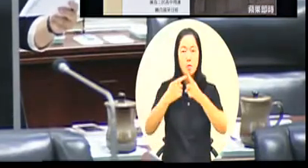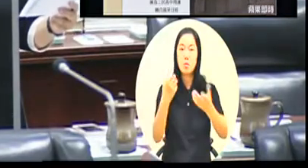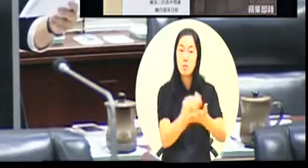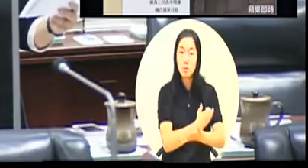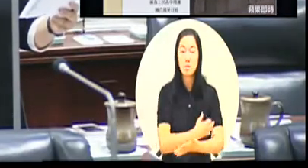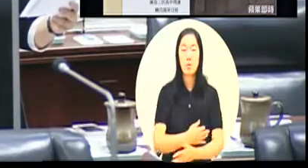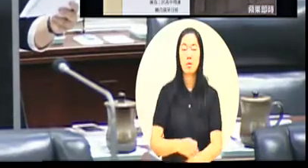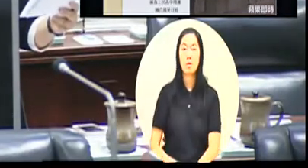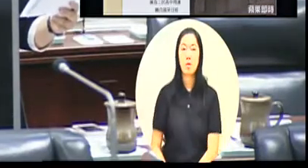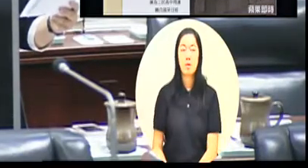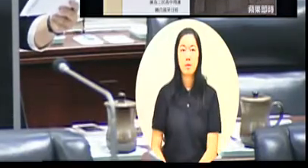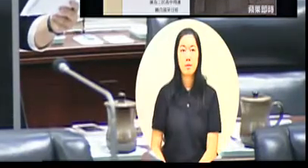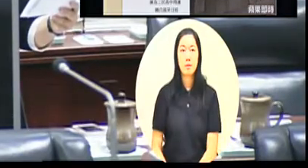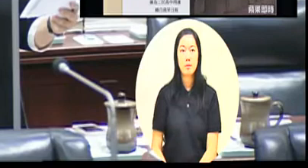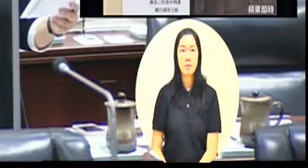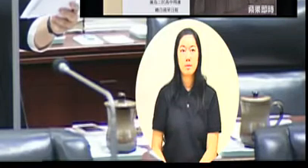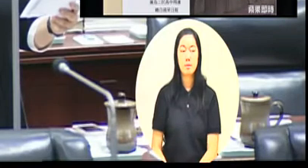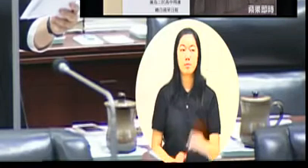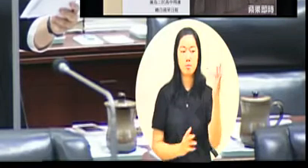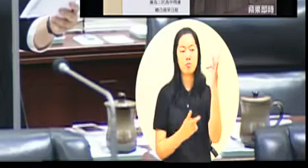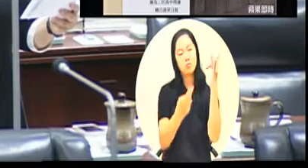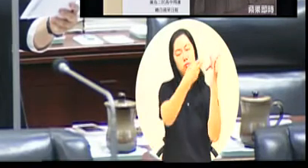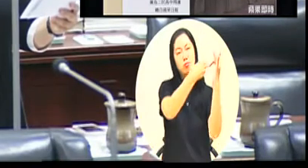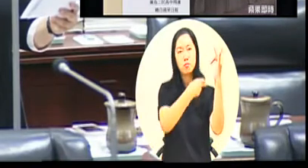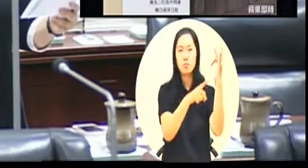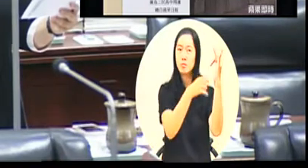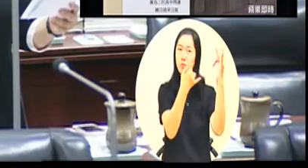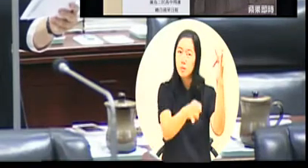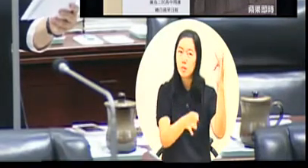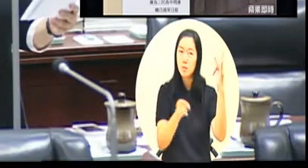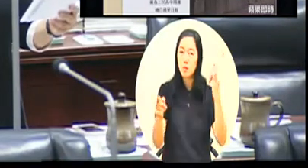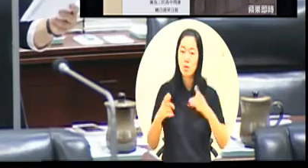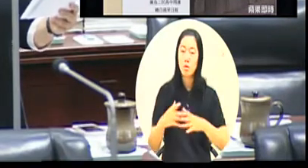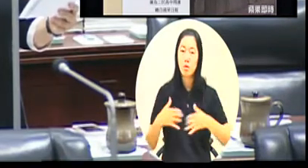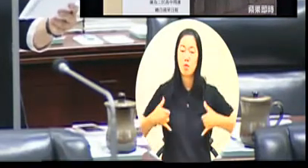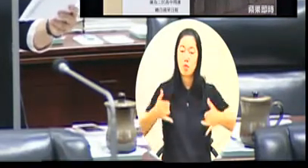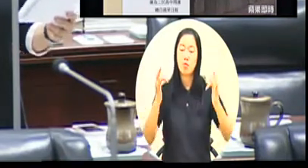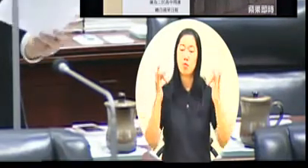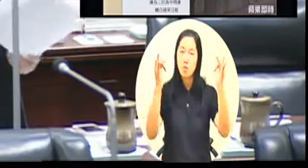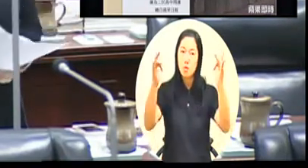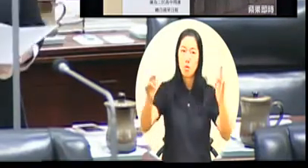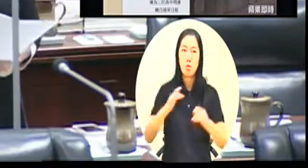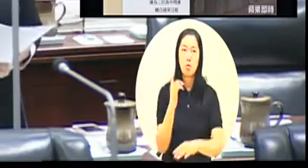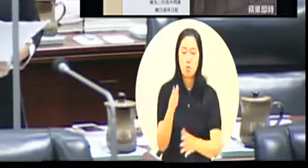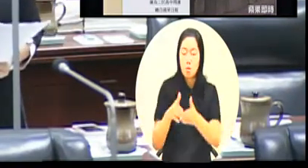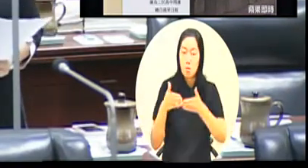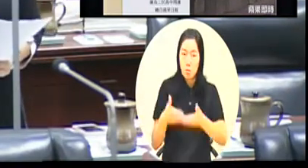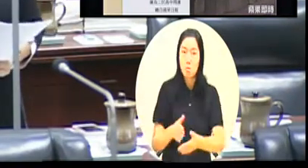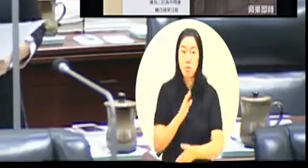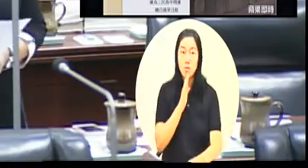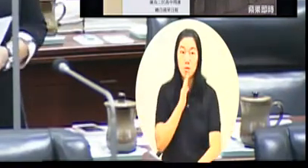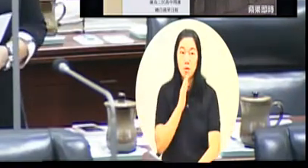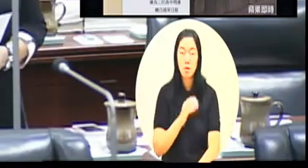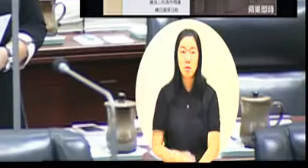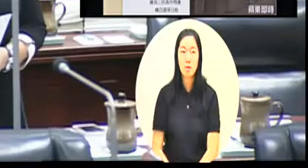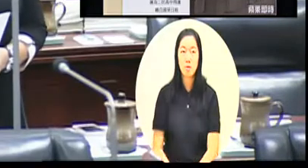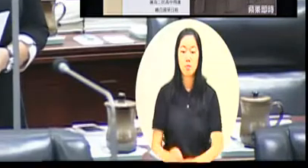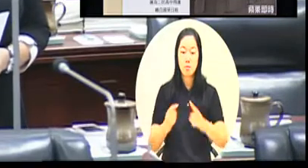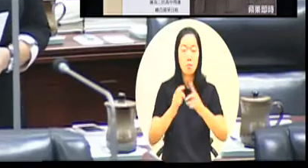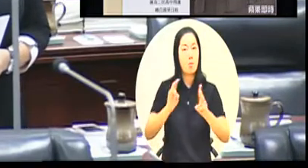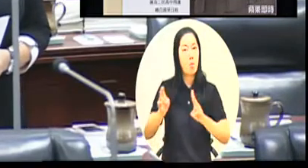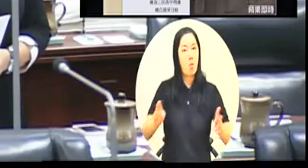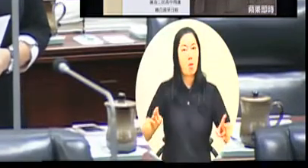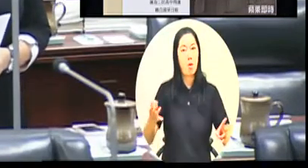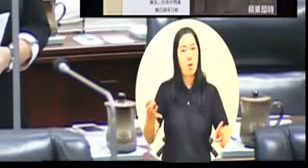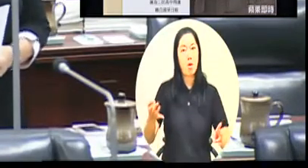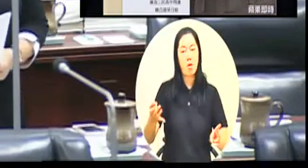以到底这个树木剪成那个样子是不是美观，那路树的市容是很重要的一个部分，那人事费用又